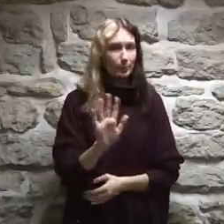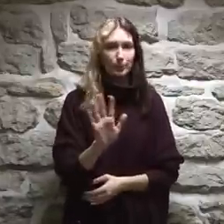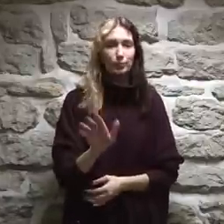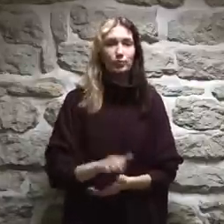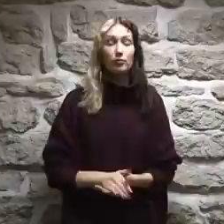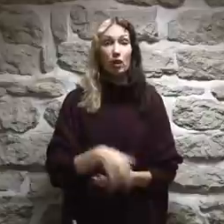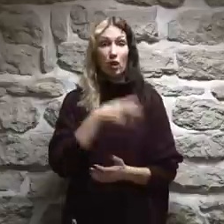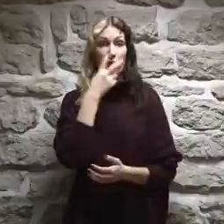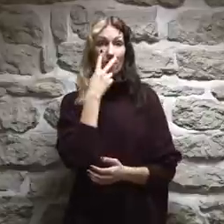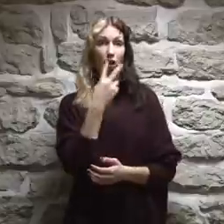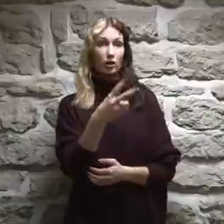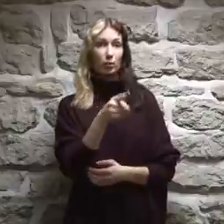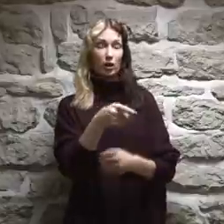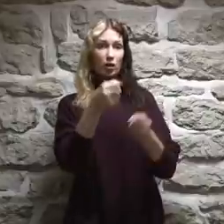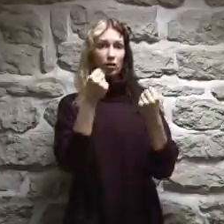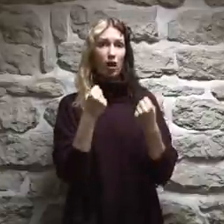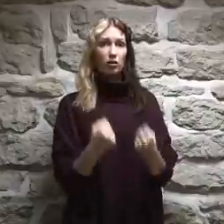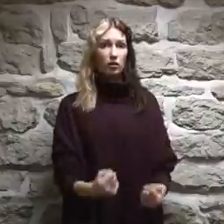vaatame